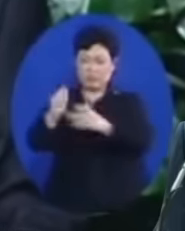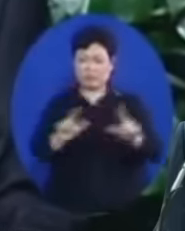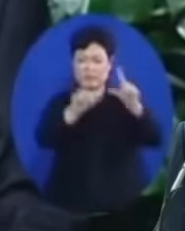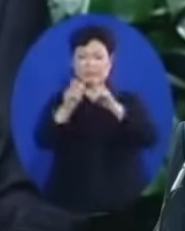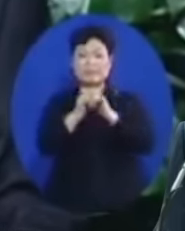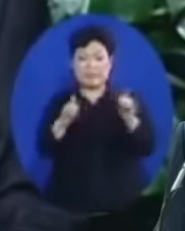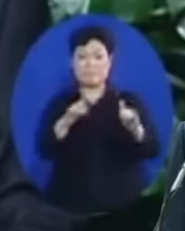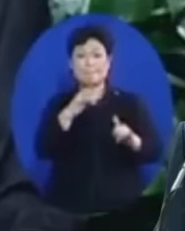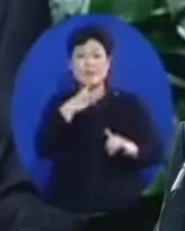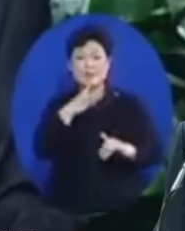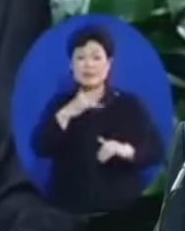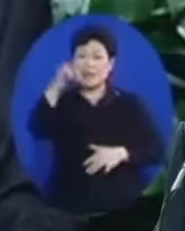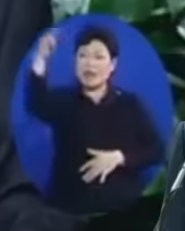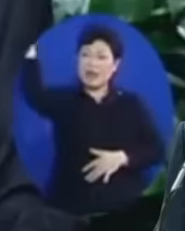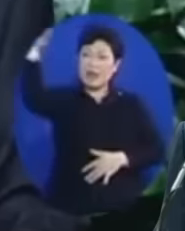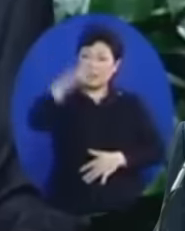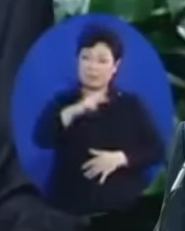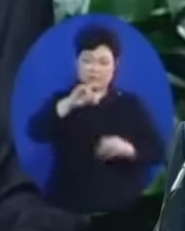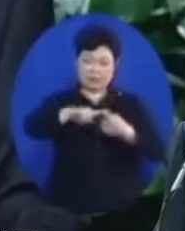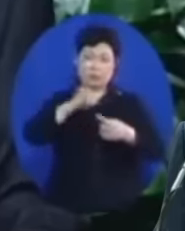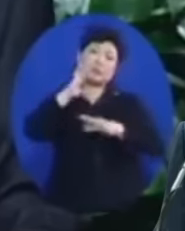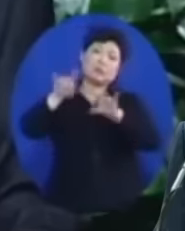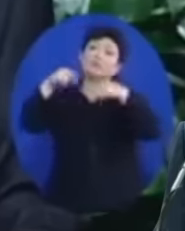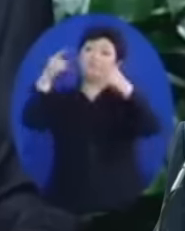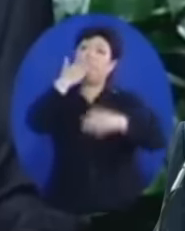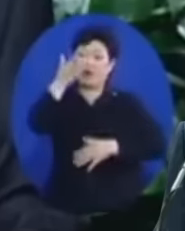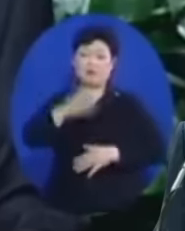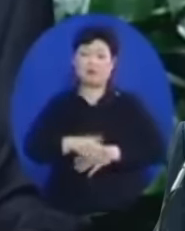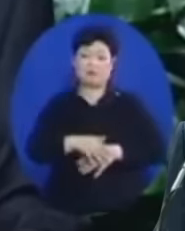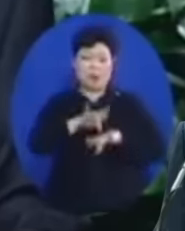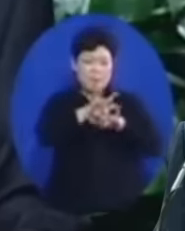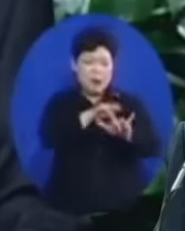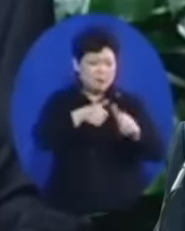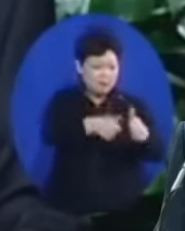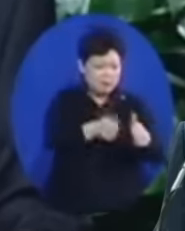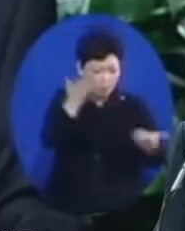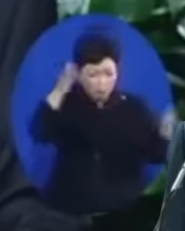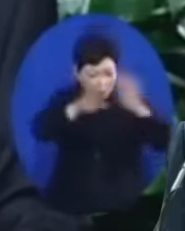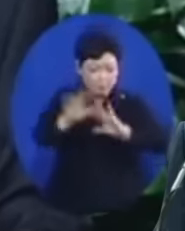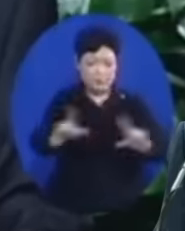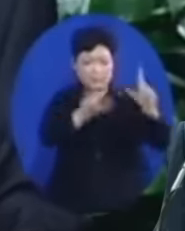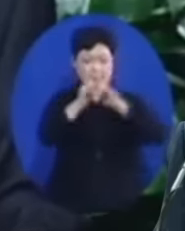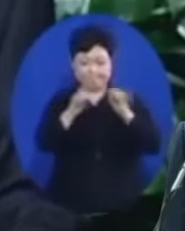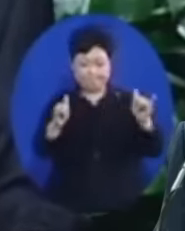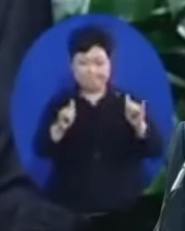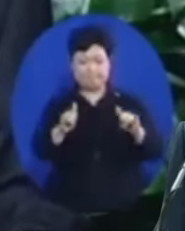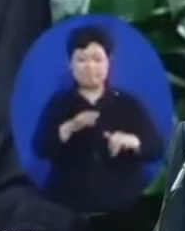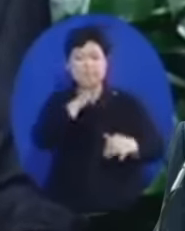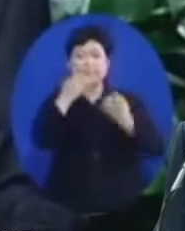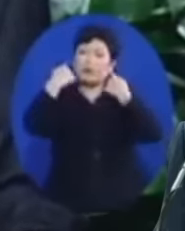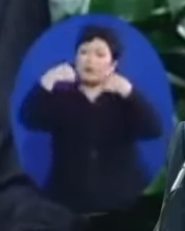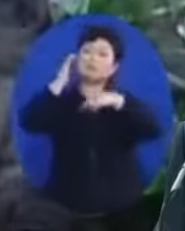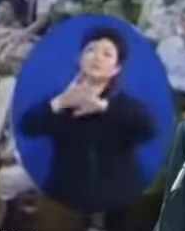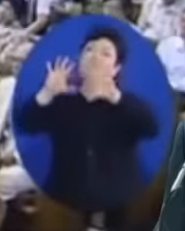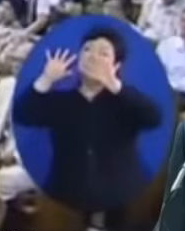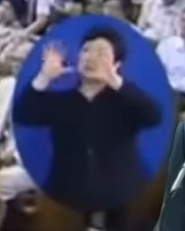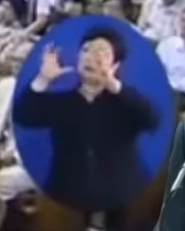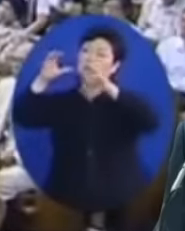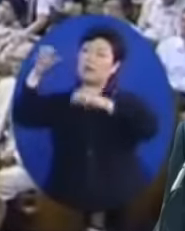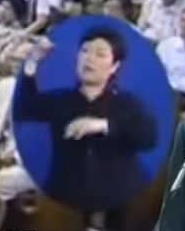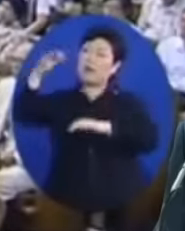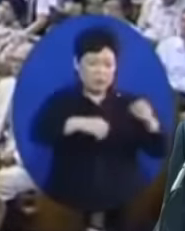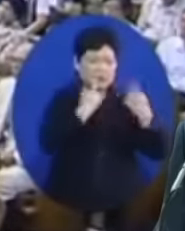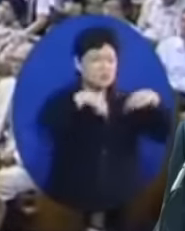사람은 햇빛을 따라 천당에 가지만은 마귀를 따라 어두움에 산 사람은 천당에 햇빛을 갖다 놓아도 못